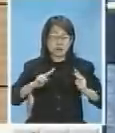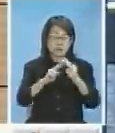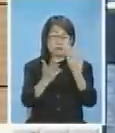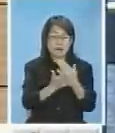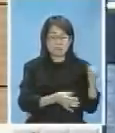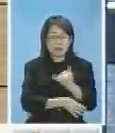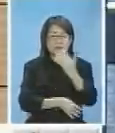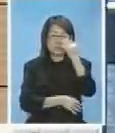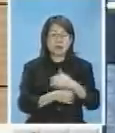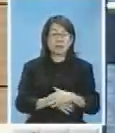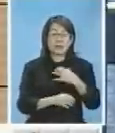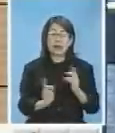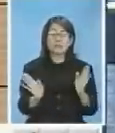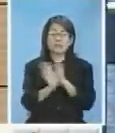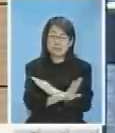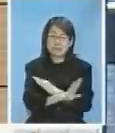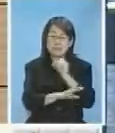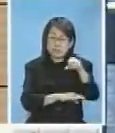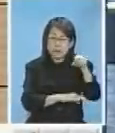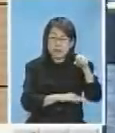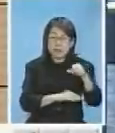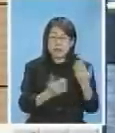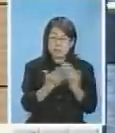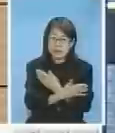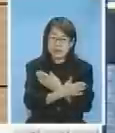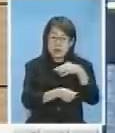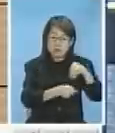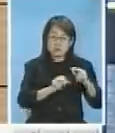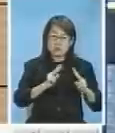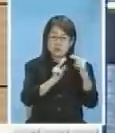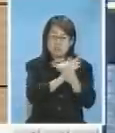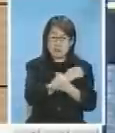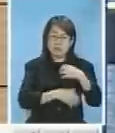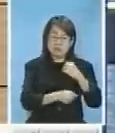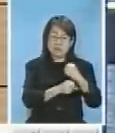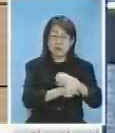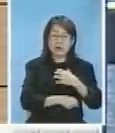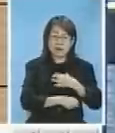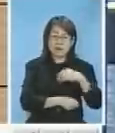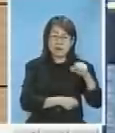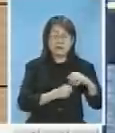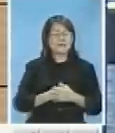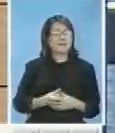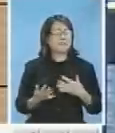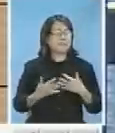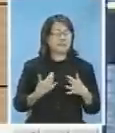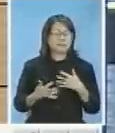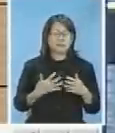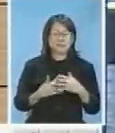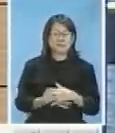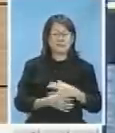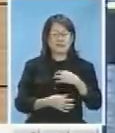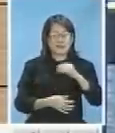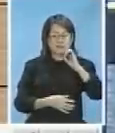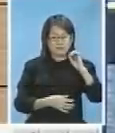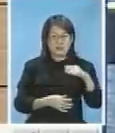ท่านประสงค์จะไปอยู่ที่กระทรวงการต่างประเทศหรือเปล่านะครับอย่างไรก็ดีครับท่านประธานที่เคารพผมอยากจะกราบเรียนว่